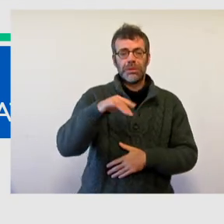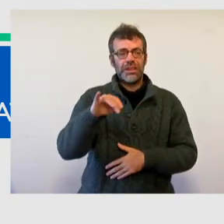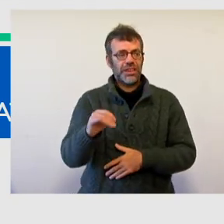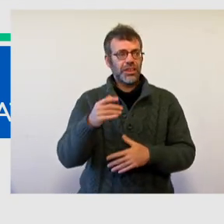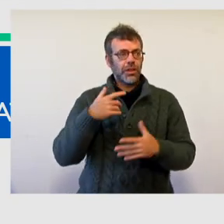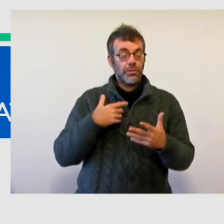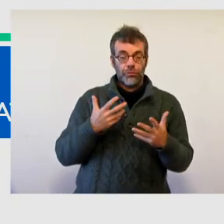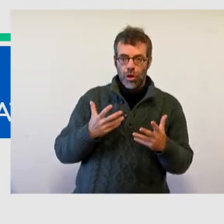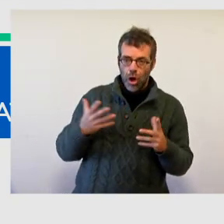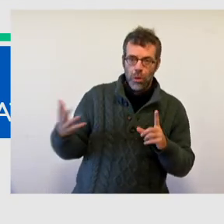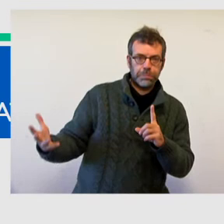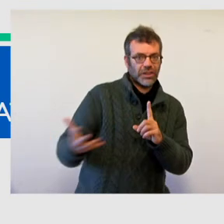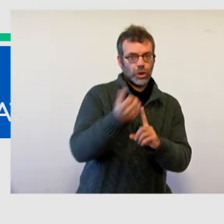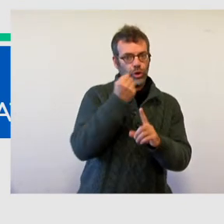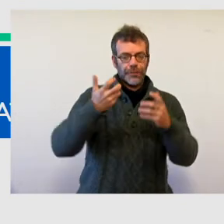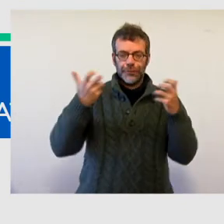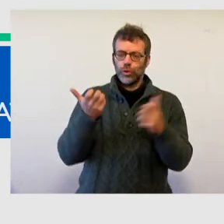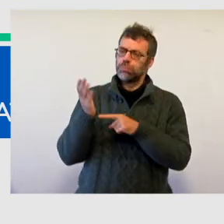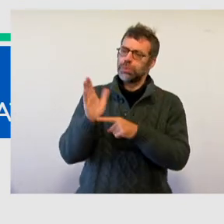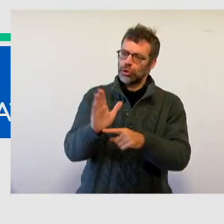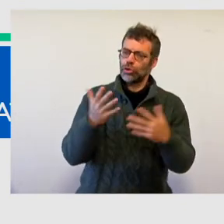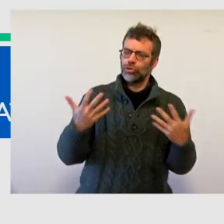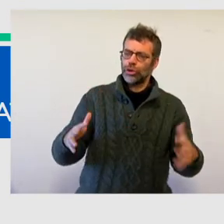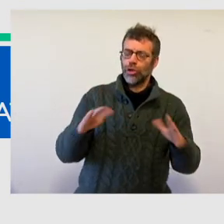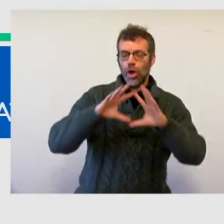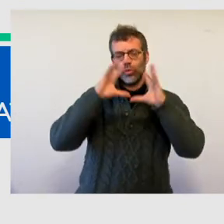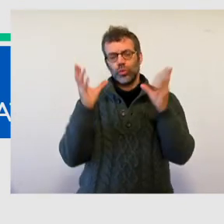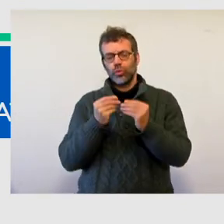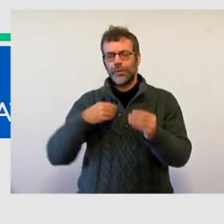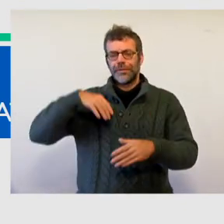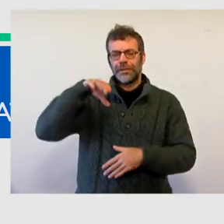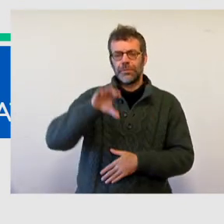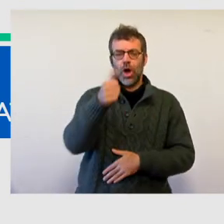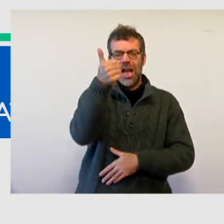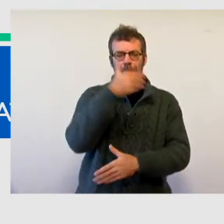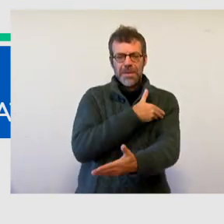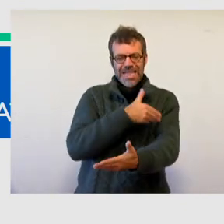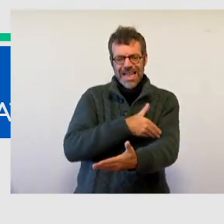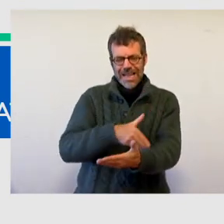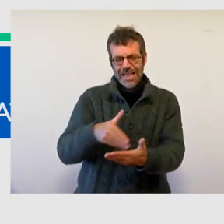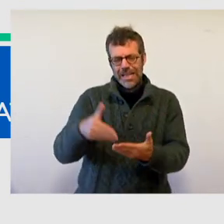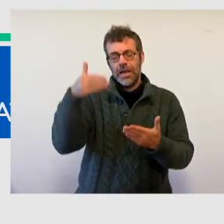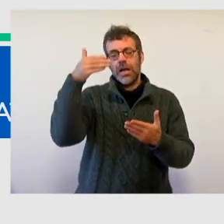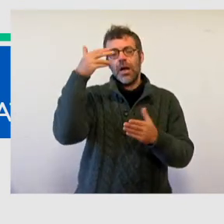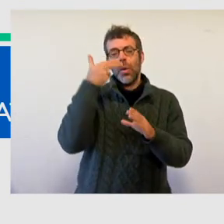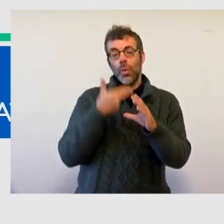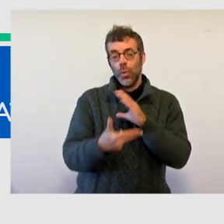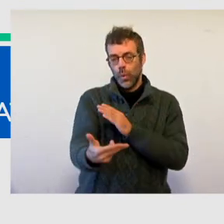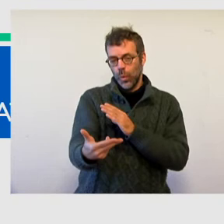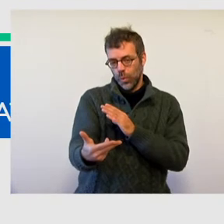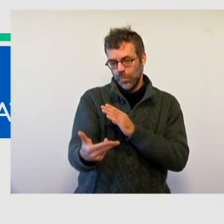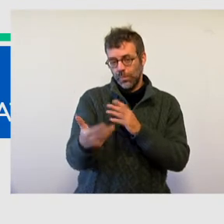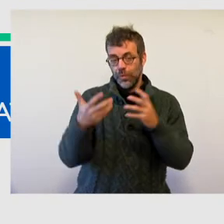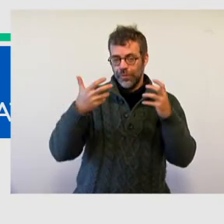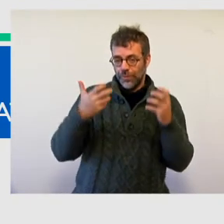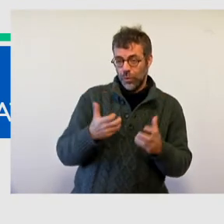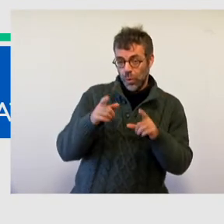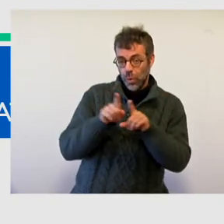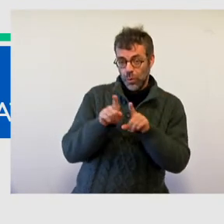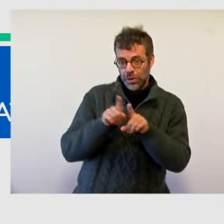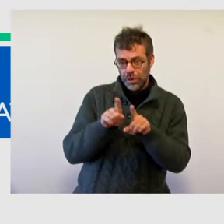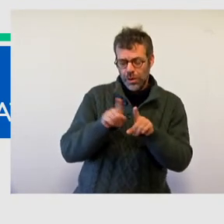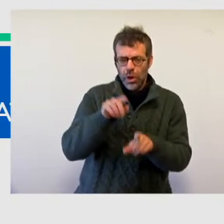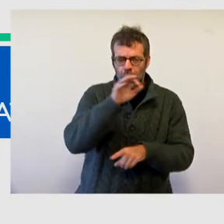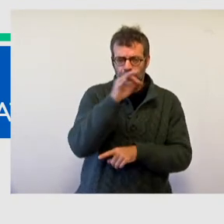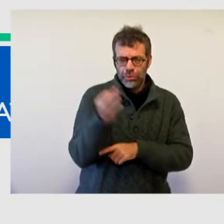présentée. Pour mémoire, nous voulons investir 1 milliard d'euros et bien entendu, et c'est un des grands objectifs, améliorer le taux